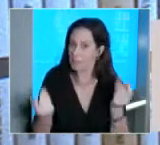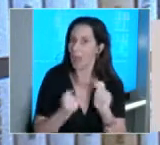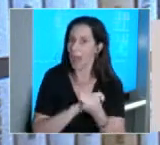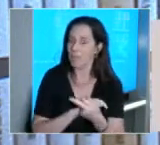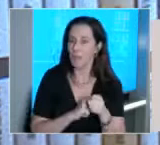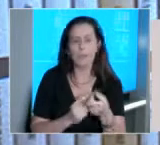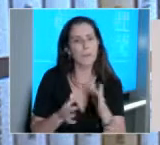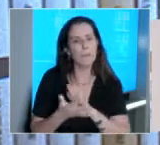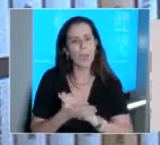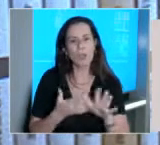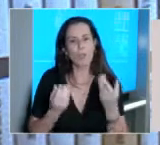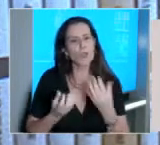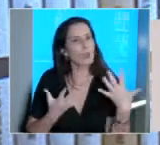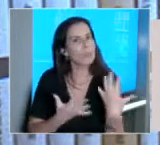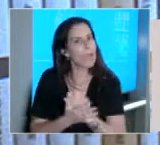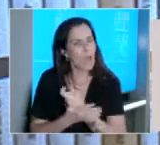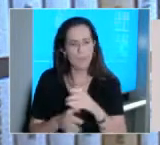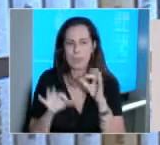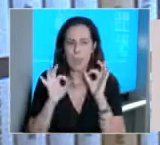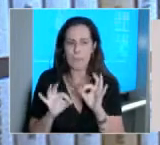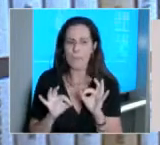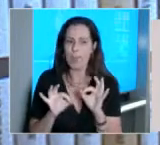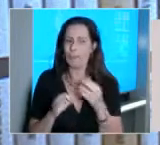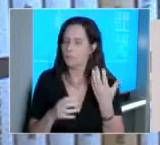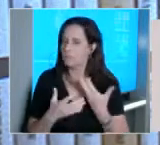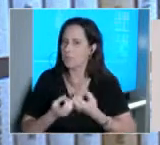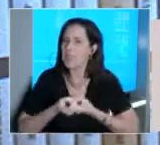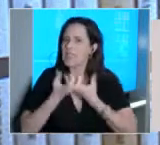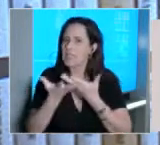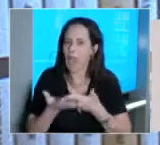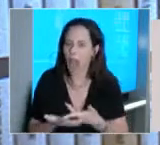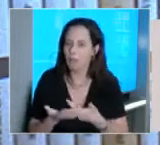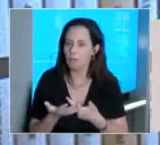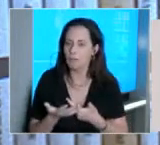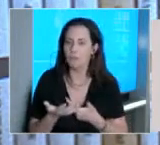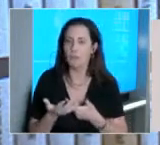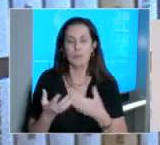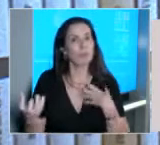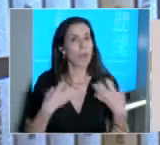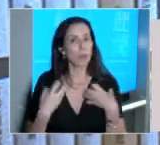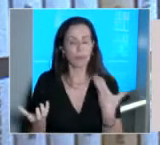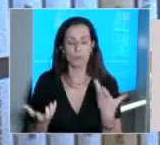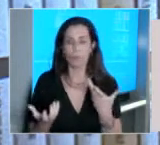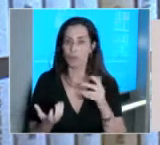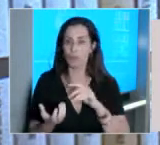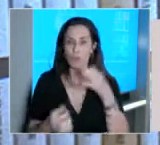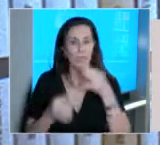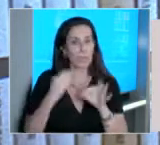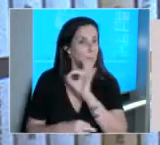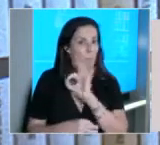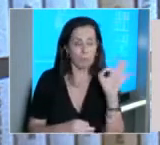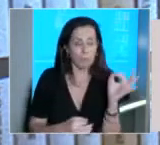והייתה פשוט יצירתיות שמאוד פרחה, וזה בעצם תהיה יצירה אנסמבל, תיאטרונית של מיטב שחקני החאן,